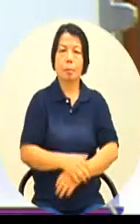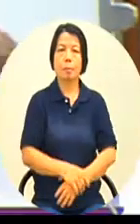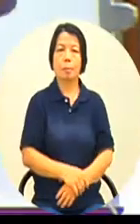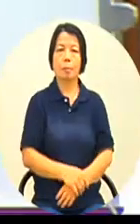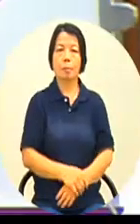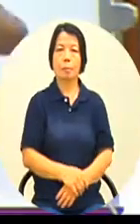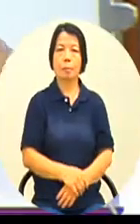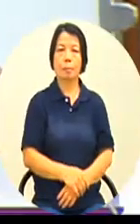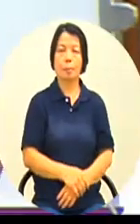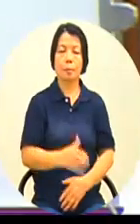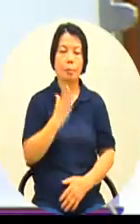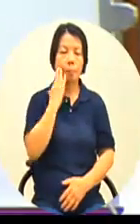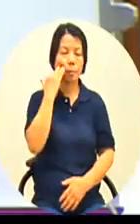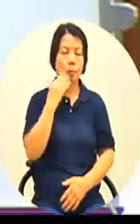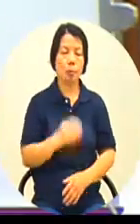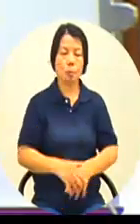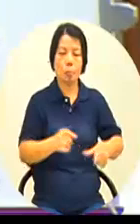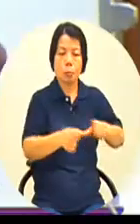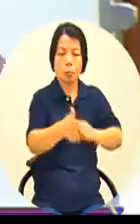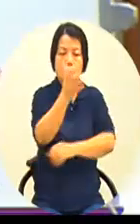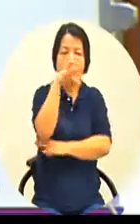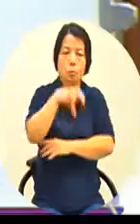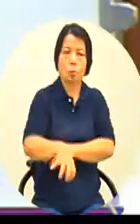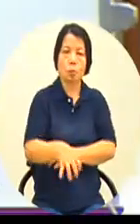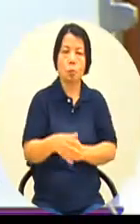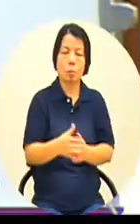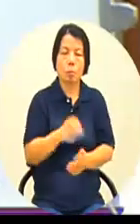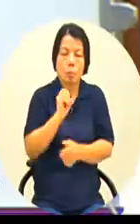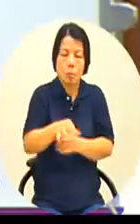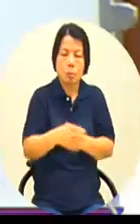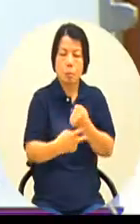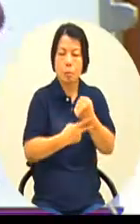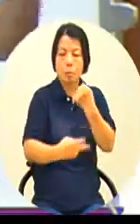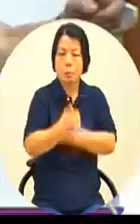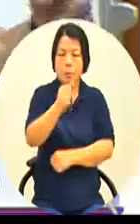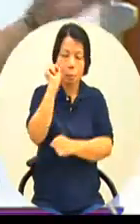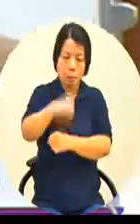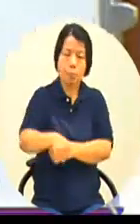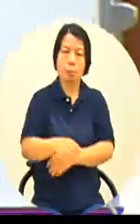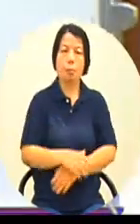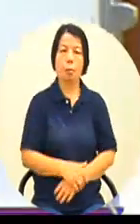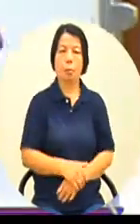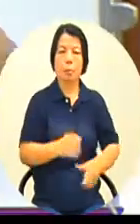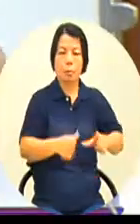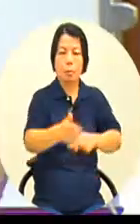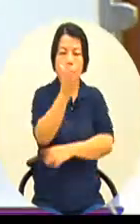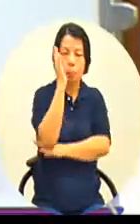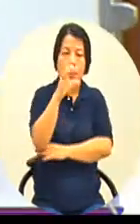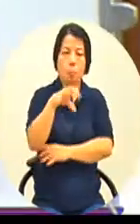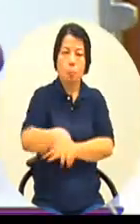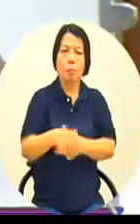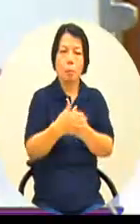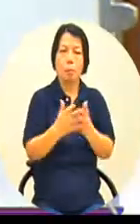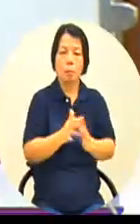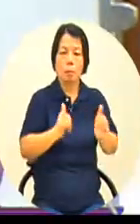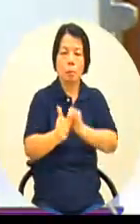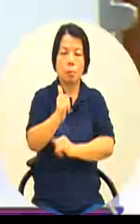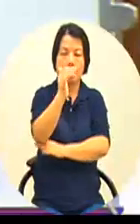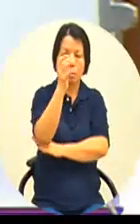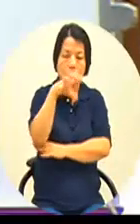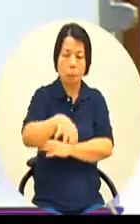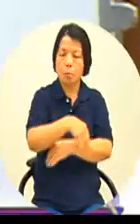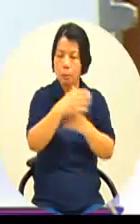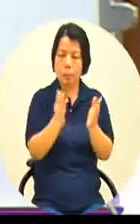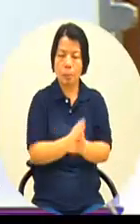啊，那里长那区公所去改讲一下嘛，啊 ，OK 啦。啊，那区公所那民政局长改支持一下，也 OK 啦。